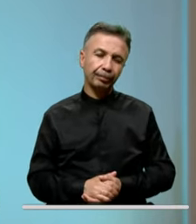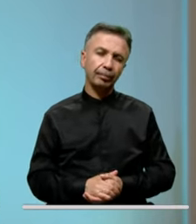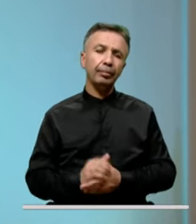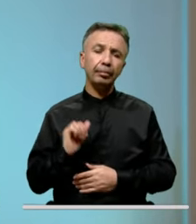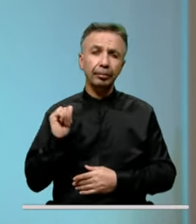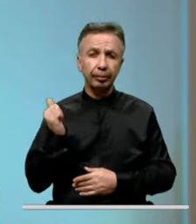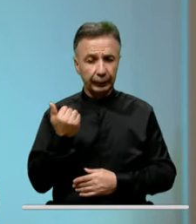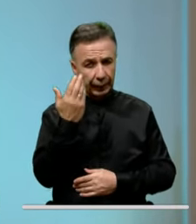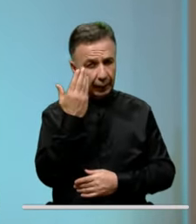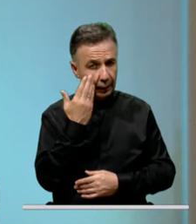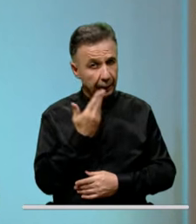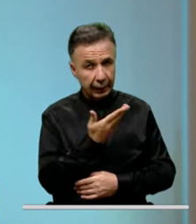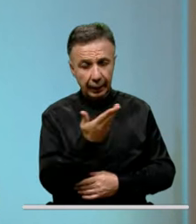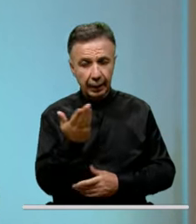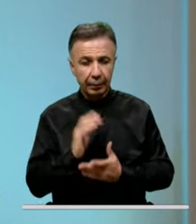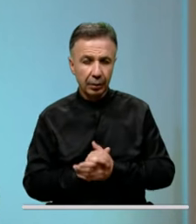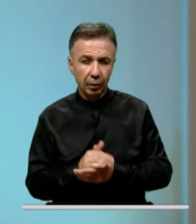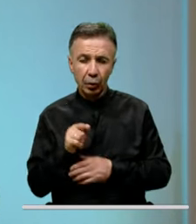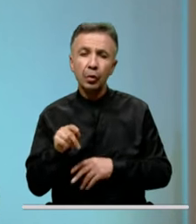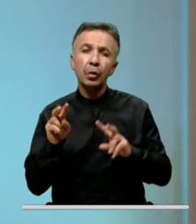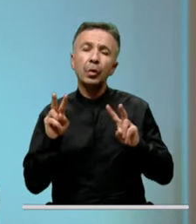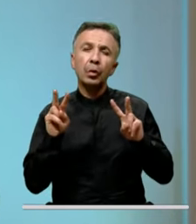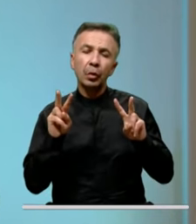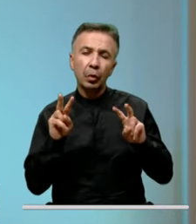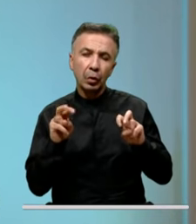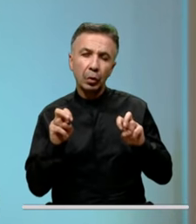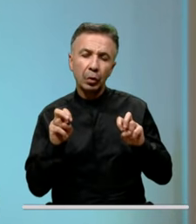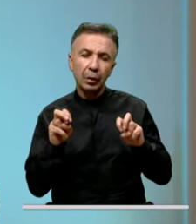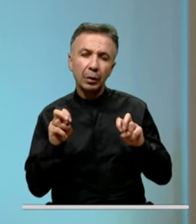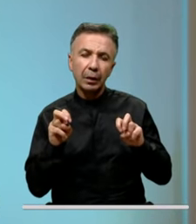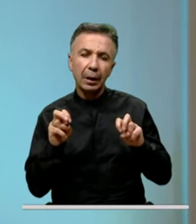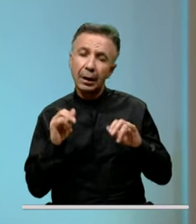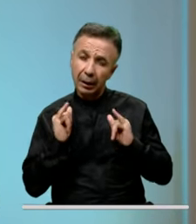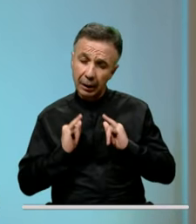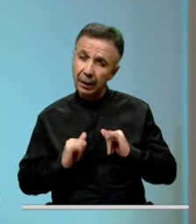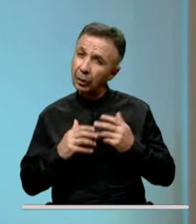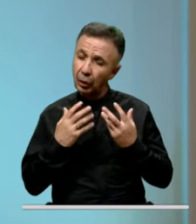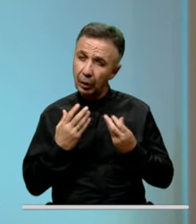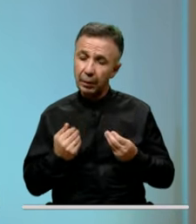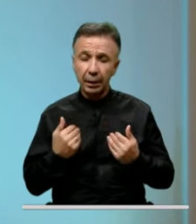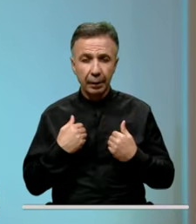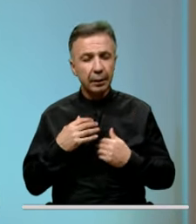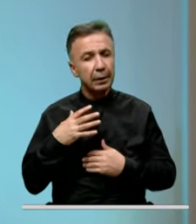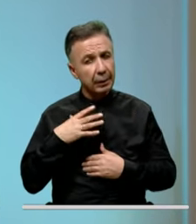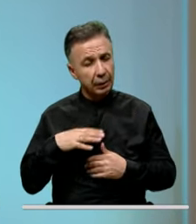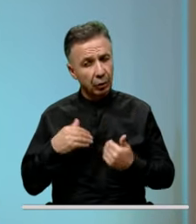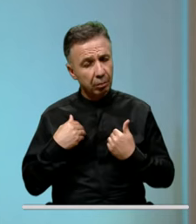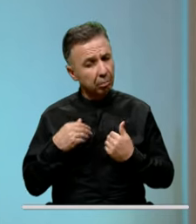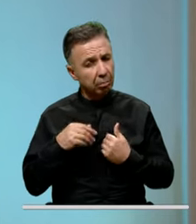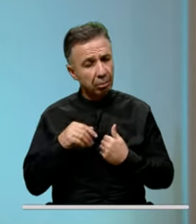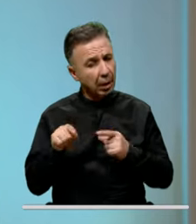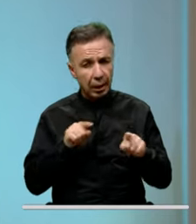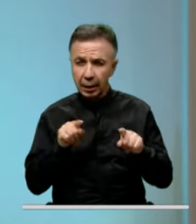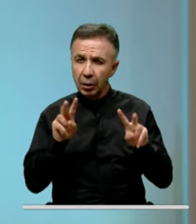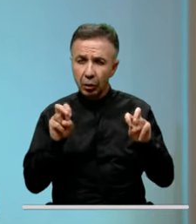Değerli izleyicilerimizin şu husustan müsterih olmalarını ben istirham ederim. Hangi husustan